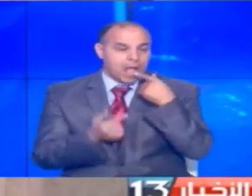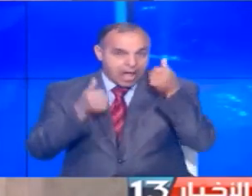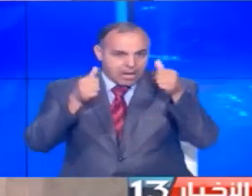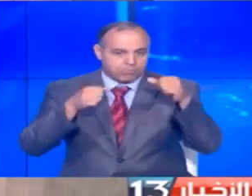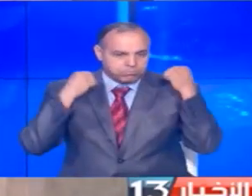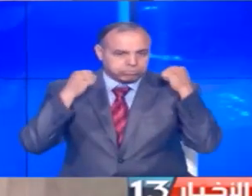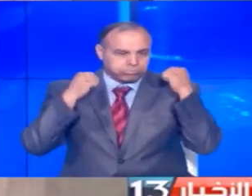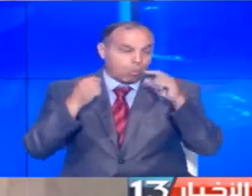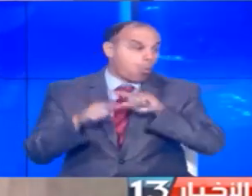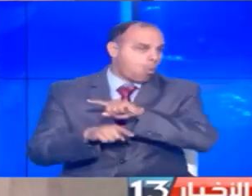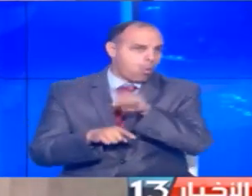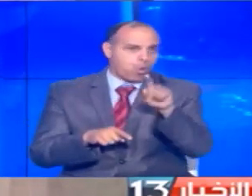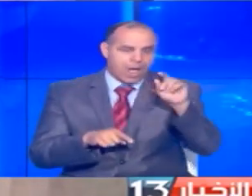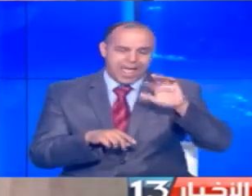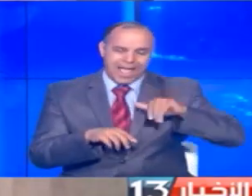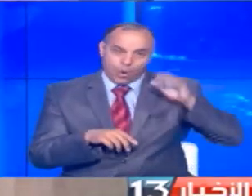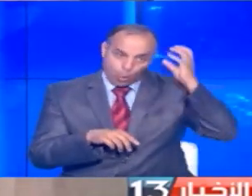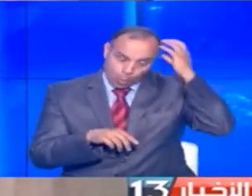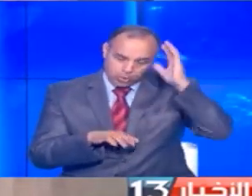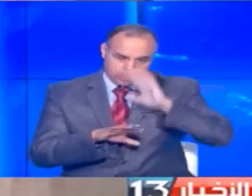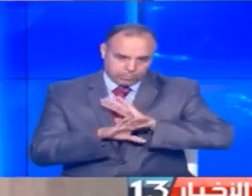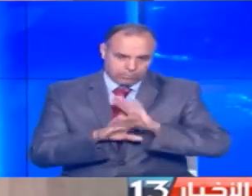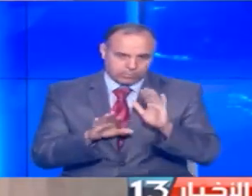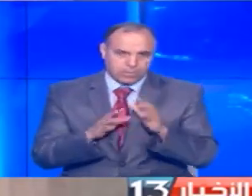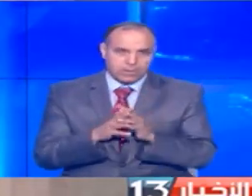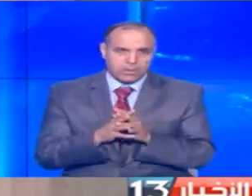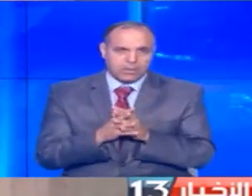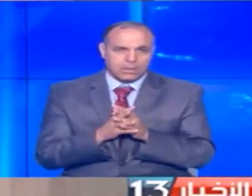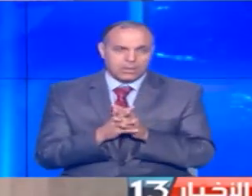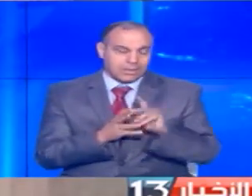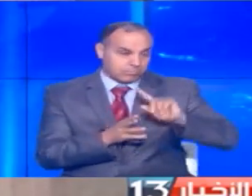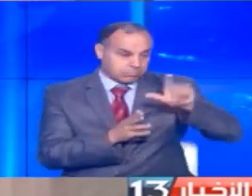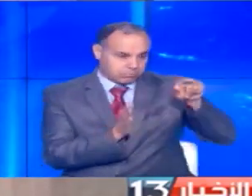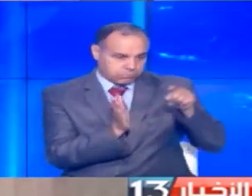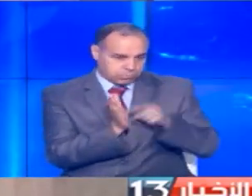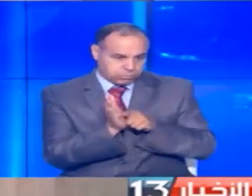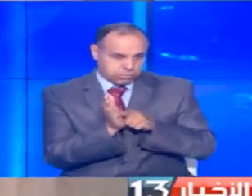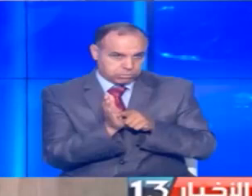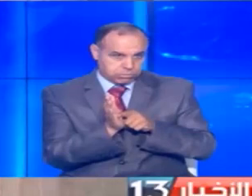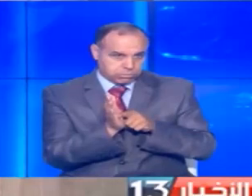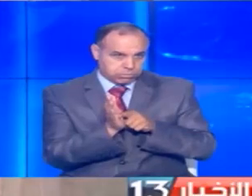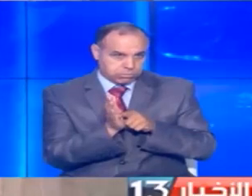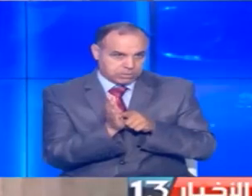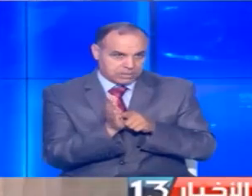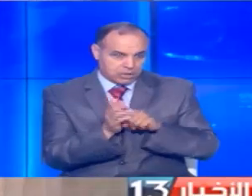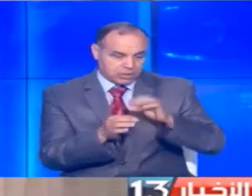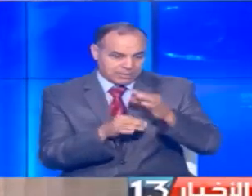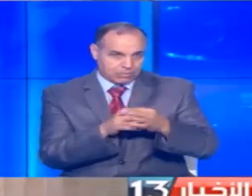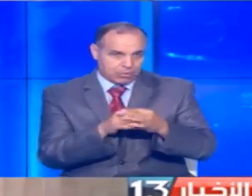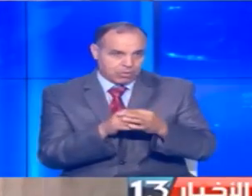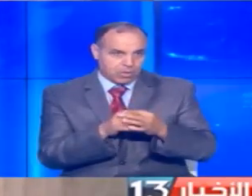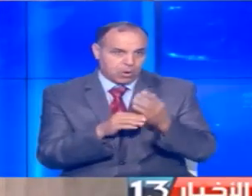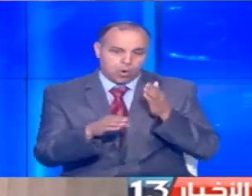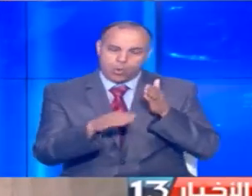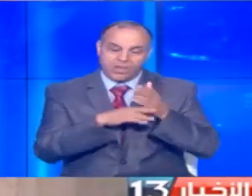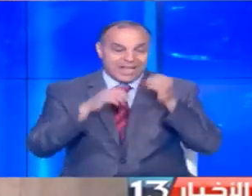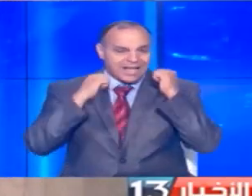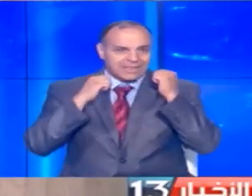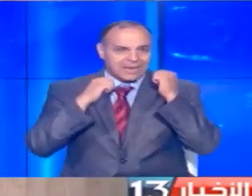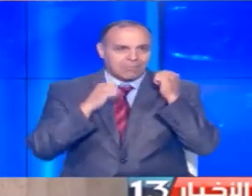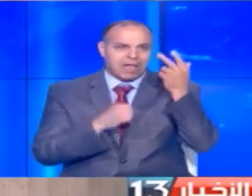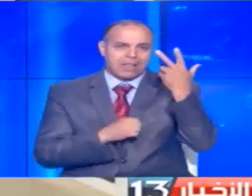بإضراب من آخر أوت. إذا كان ما نخلصوش في سبتمبر باش ندخلوا في إضراب